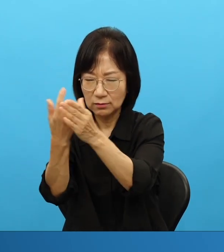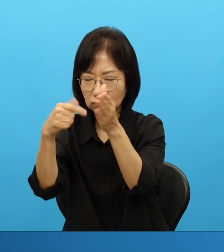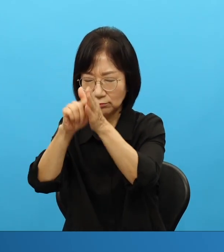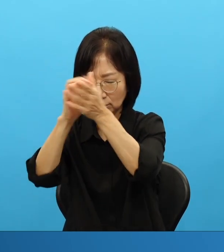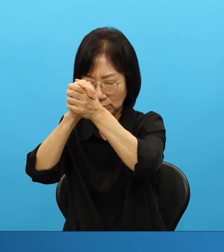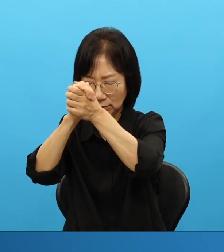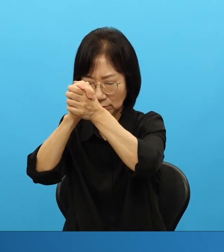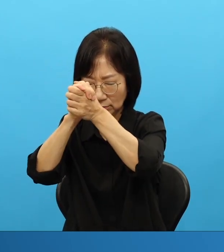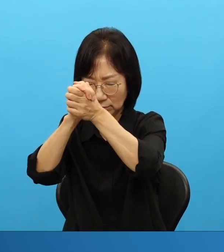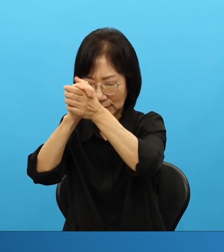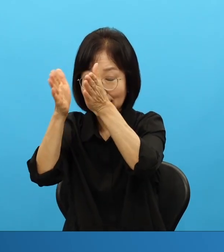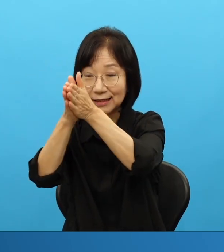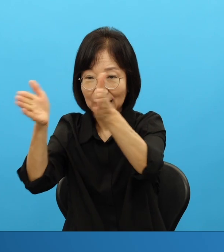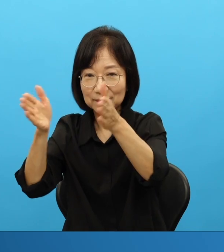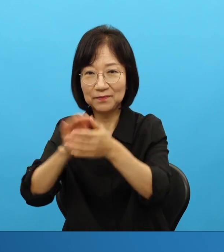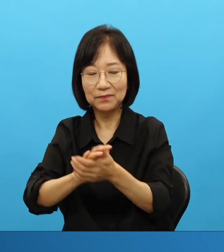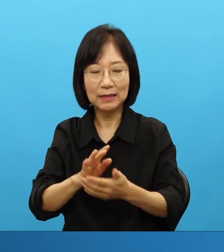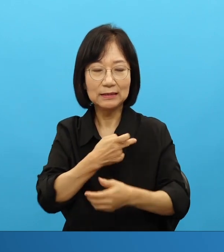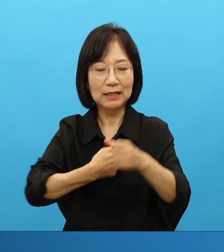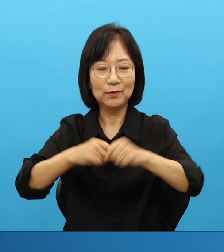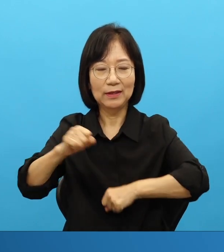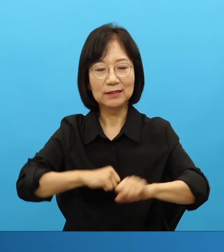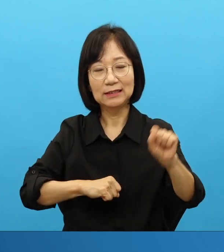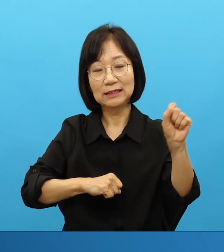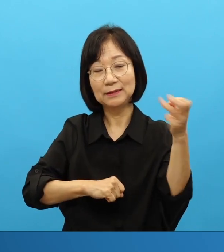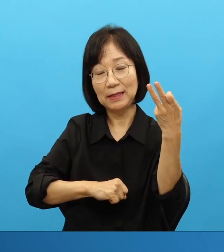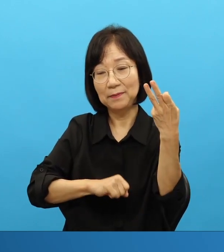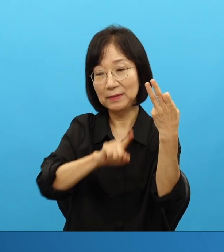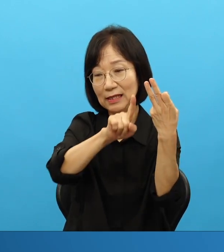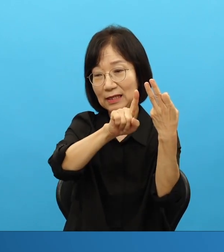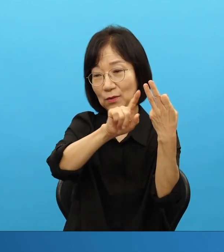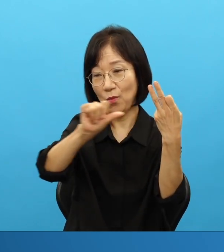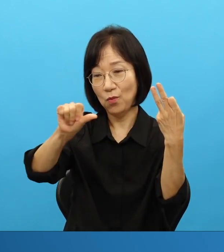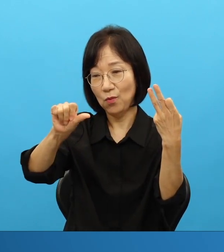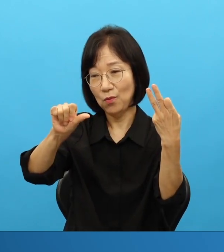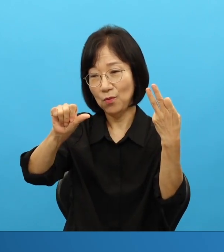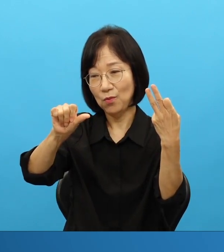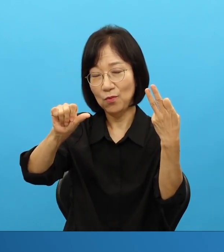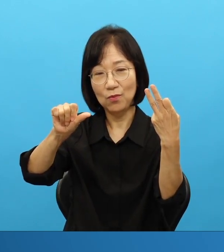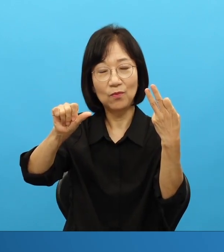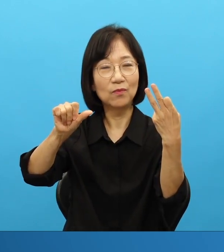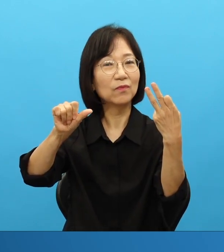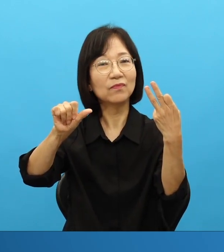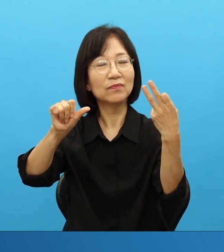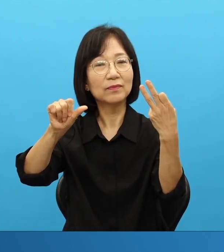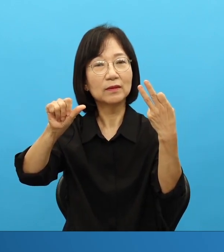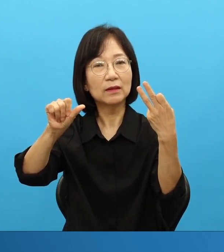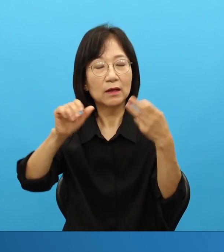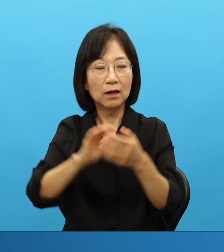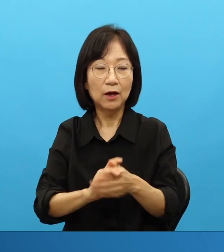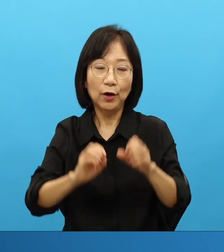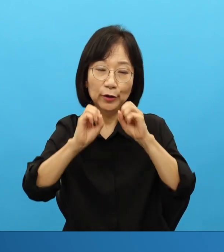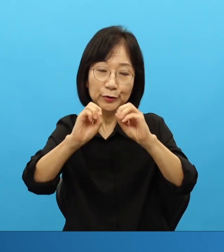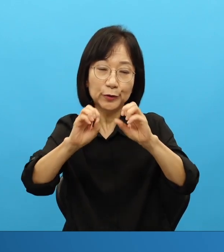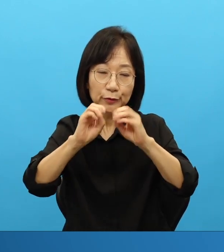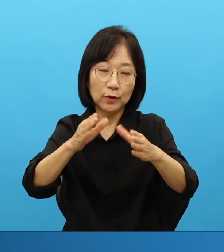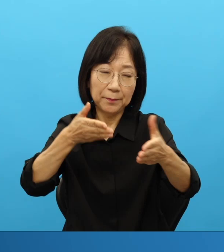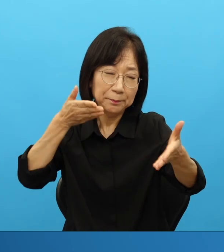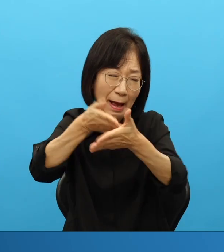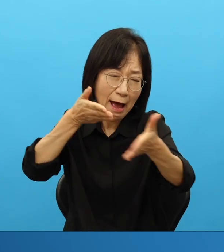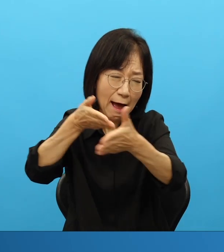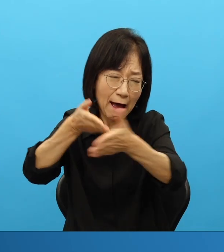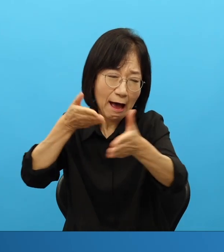of the Holy Spirit. 13장 1절에서 5절입니다. That's Acts chapter 13, 그렇죠? verses 1 through 5. 문이 막혔을 때